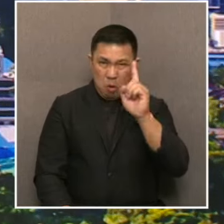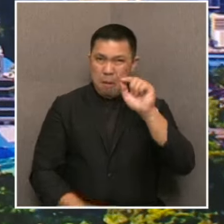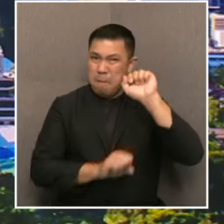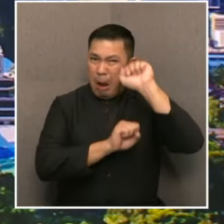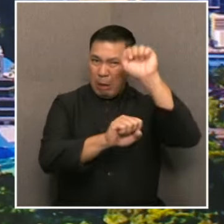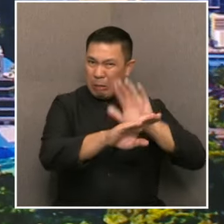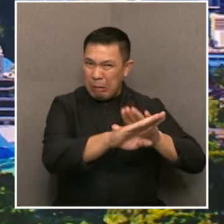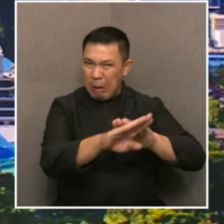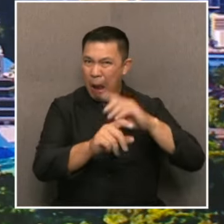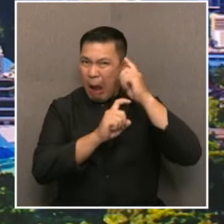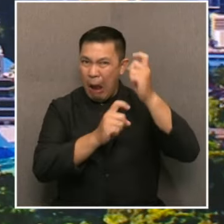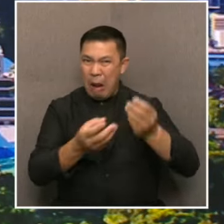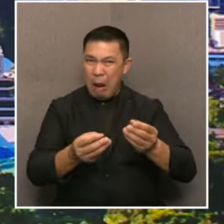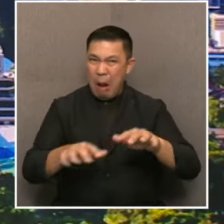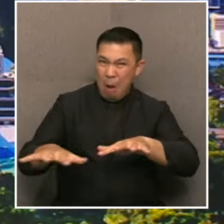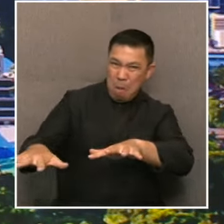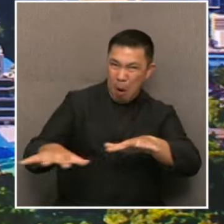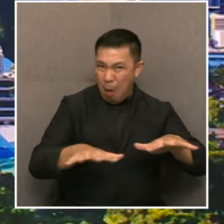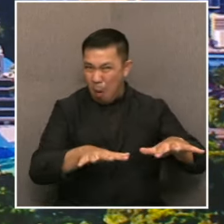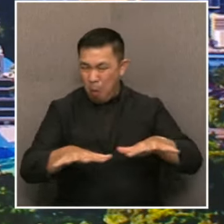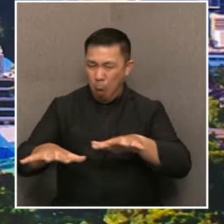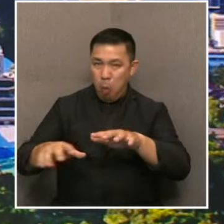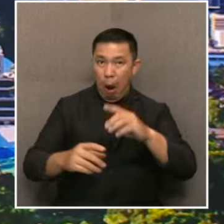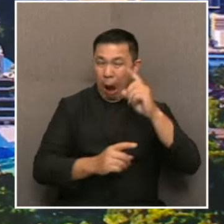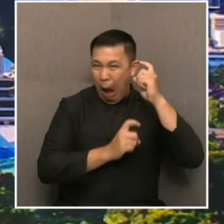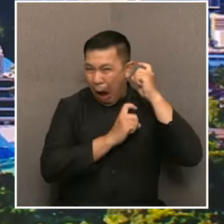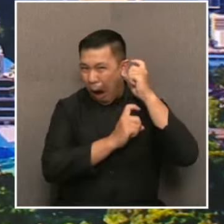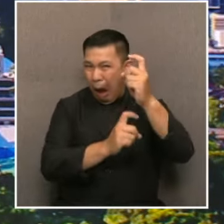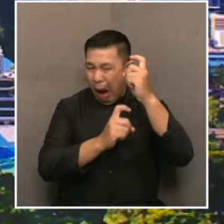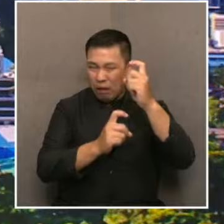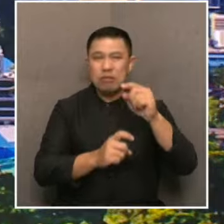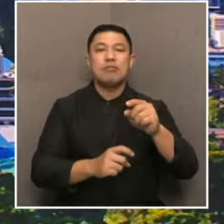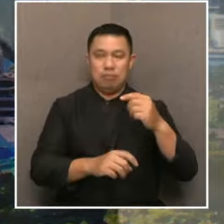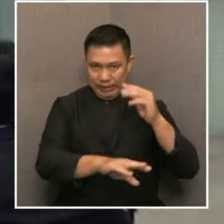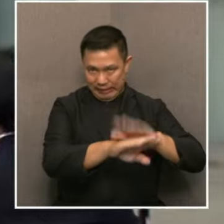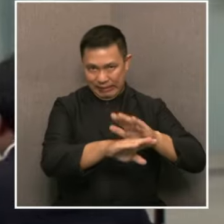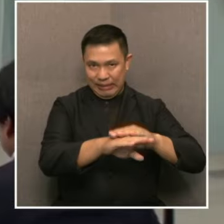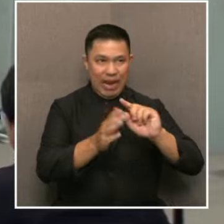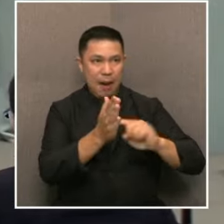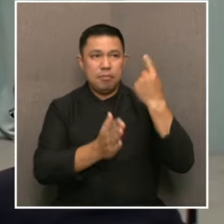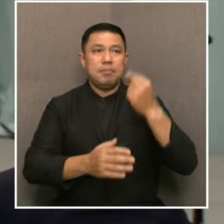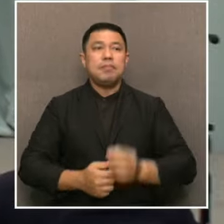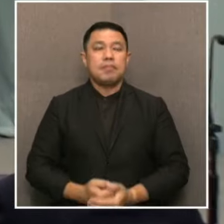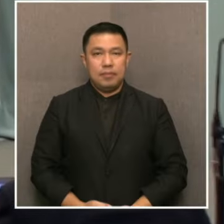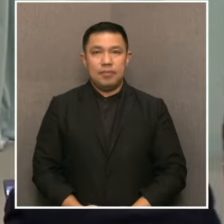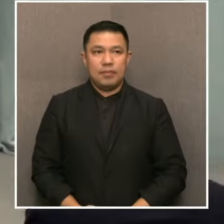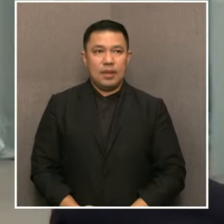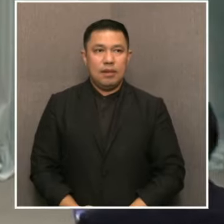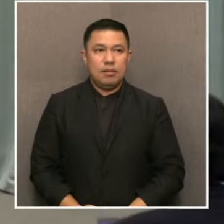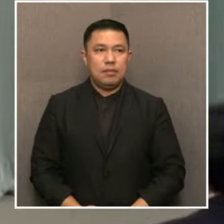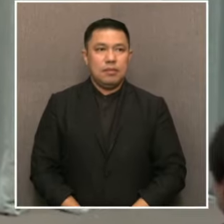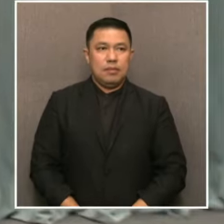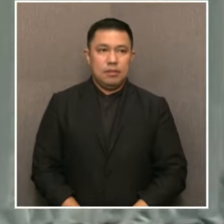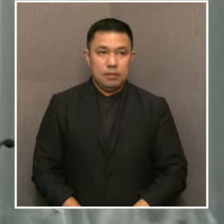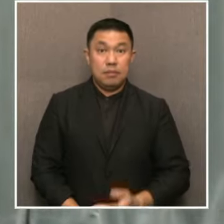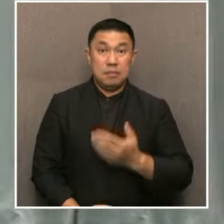เตือนภัยแผ่นดินไหวขนาดใหญ่ที่เรียกว่าเป็นระดับเคกเป็นครั้งแรกค่ะความคืบหน้าแผ่น